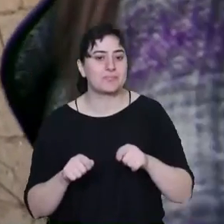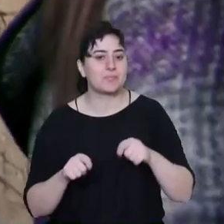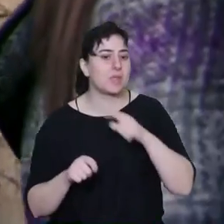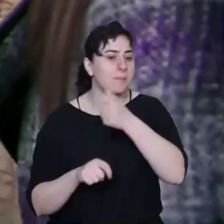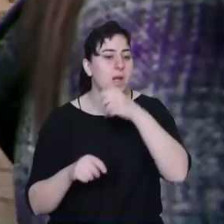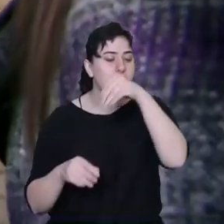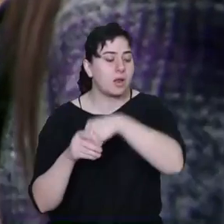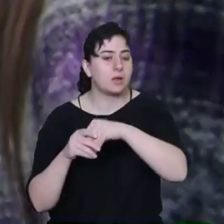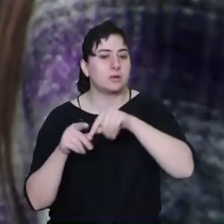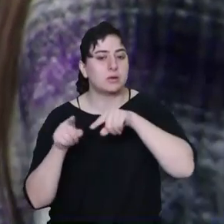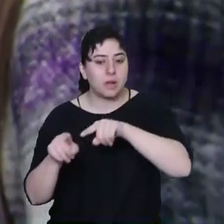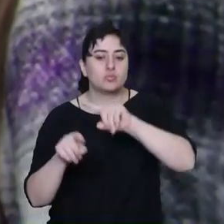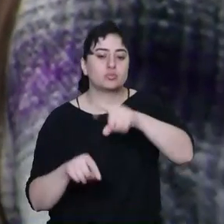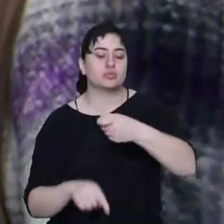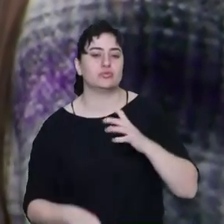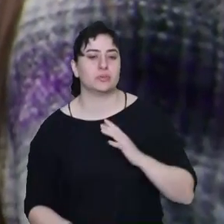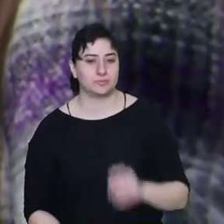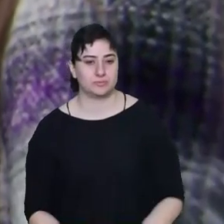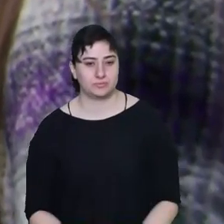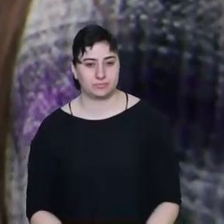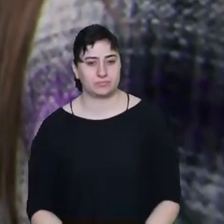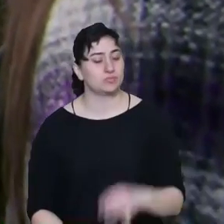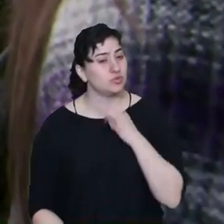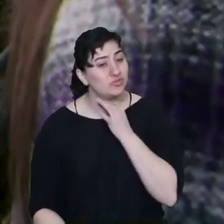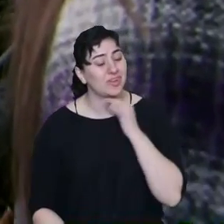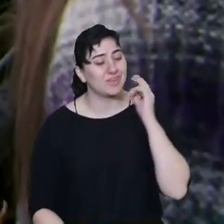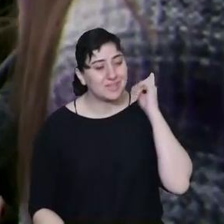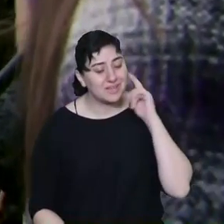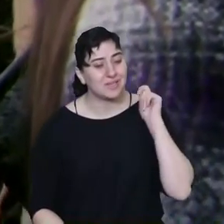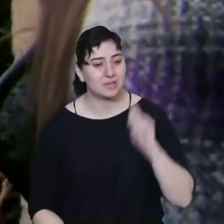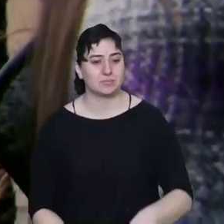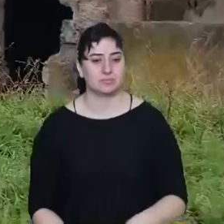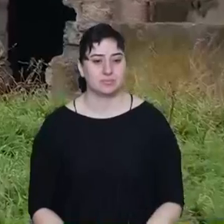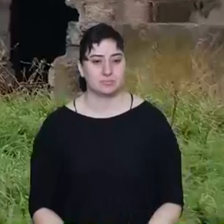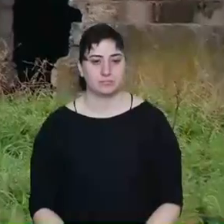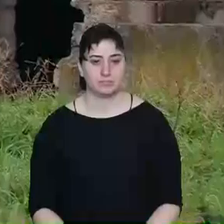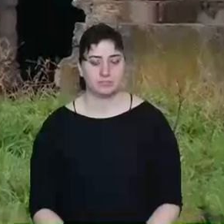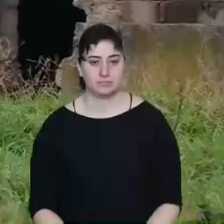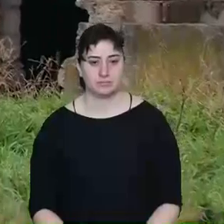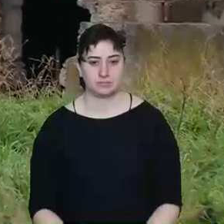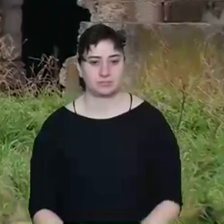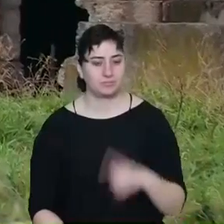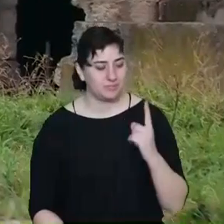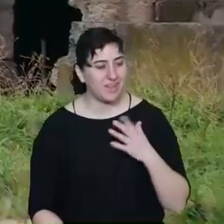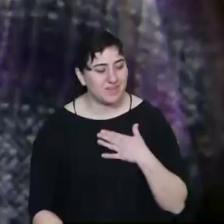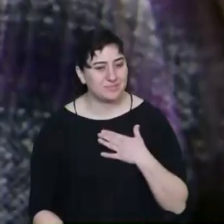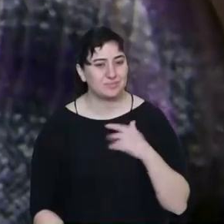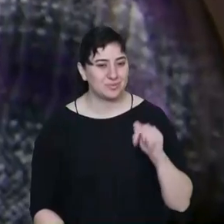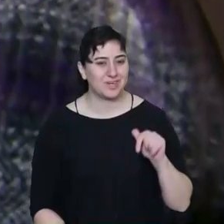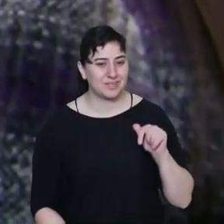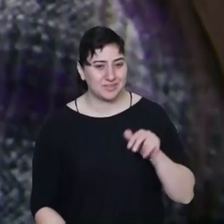Paraları elleriyle koymuş gibi bulacaklar. Bakın rica ediyorum, siz dediğimi yapın. Bir tanem buraya